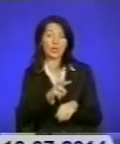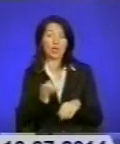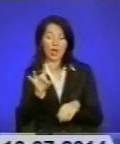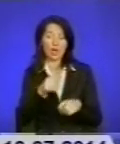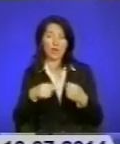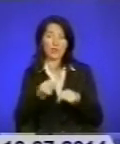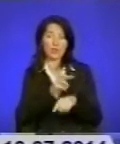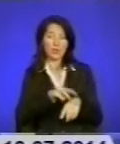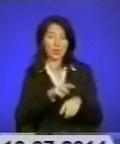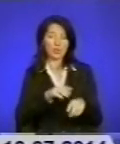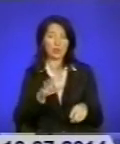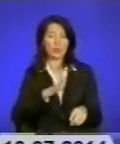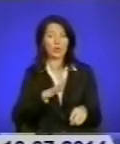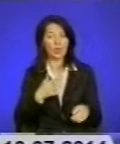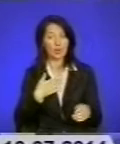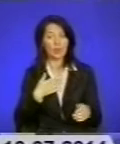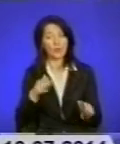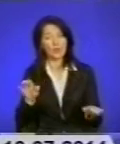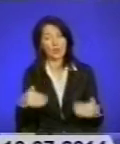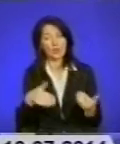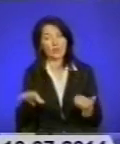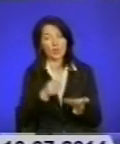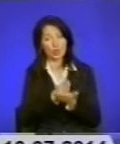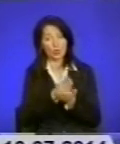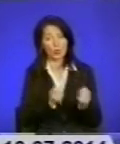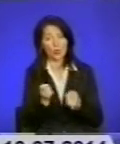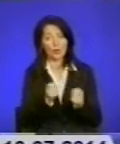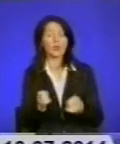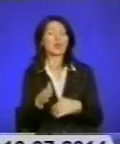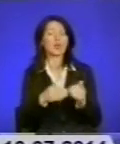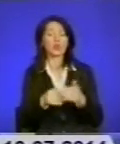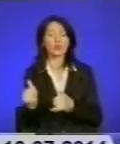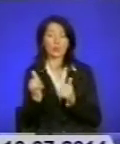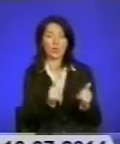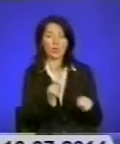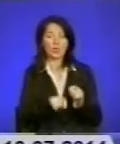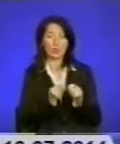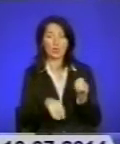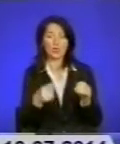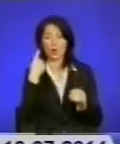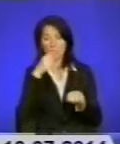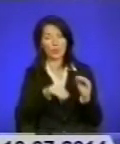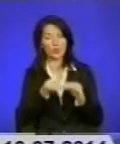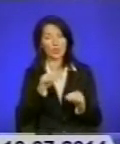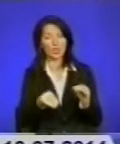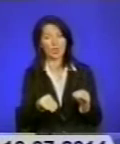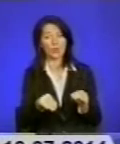з нами зразу підняті всі служби і управління кадрового забезпечення, інспекція по особовому складу,